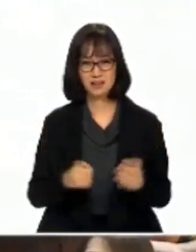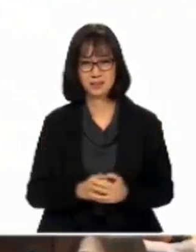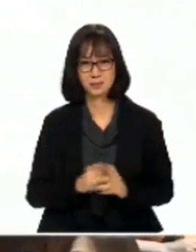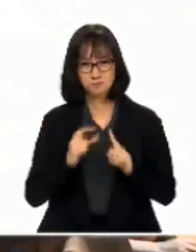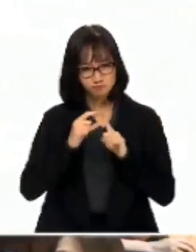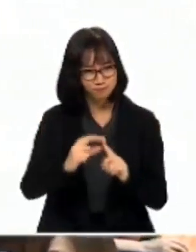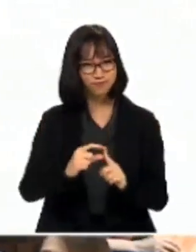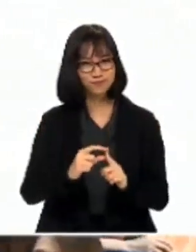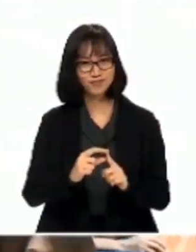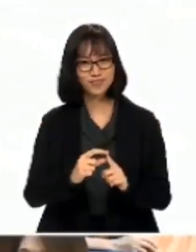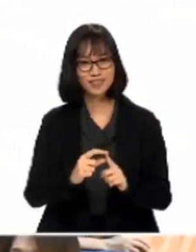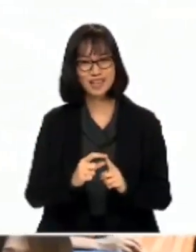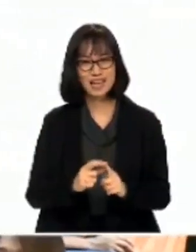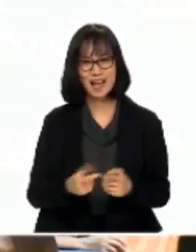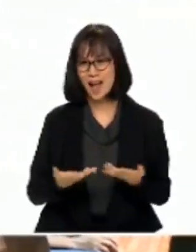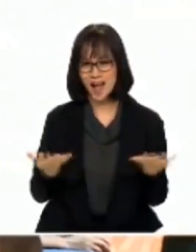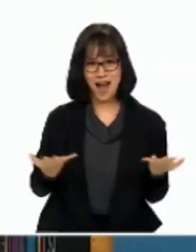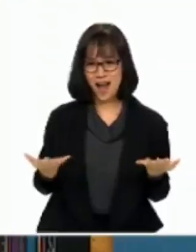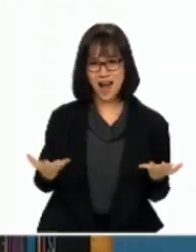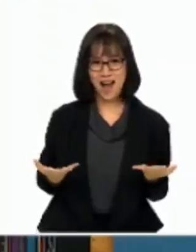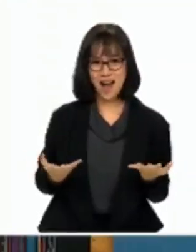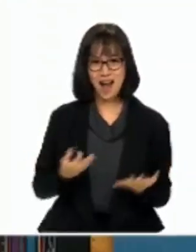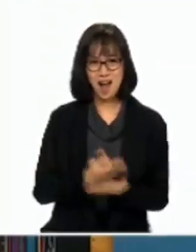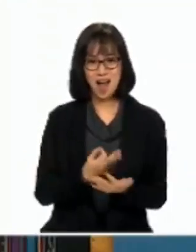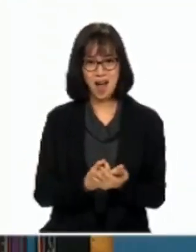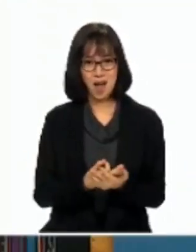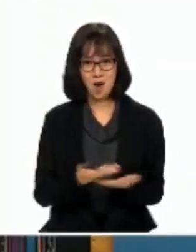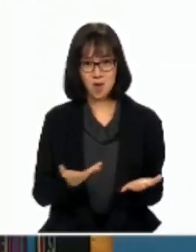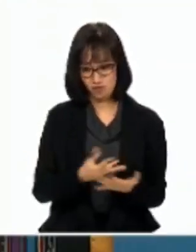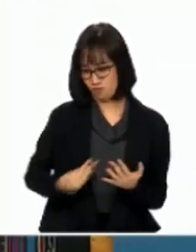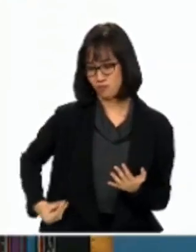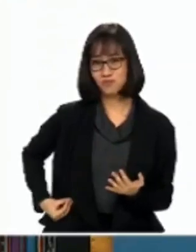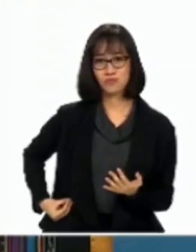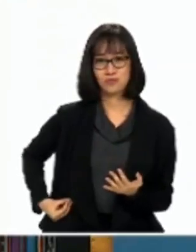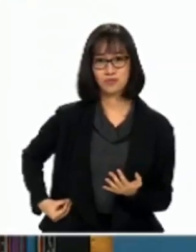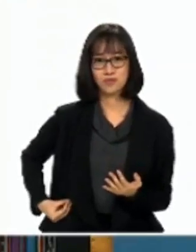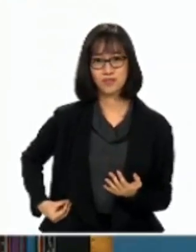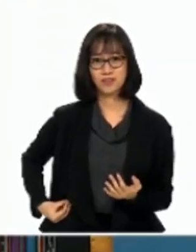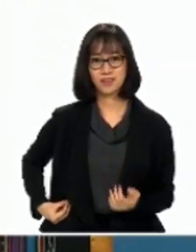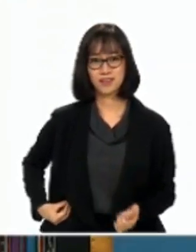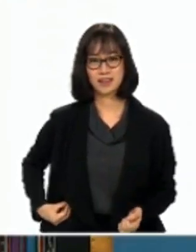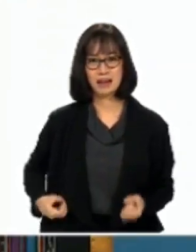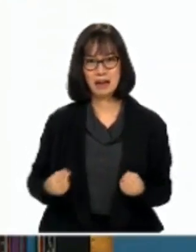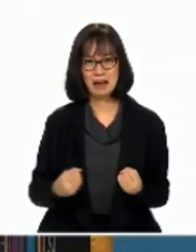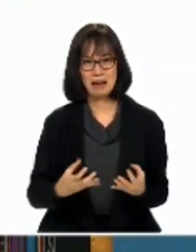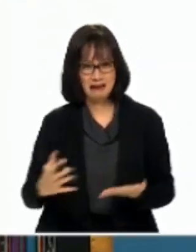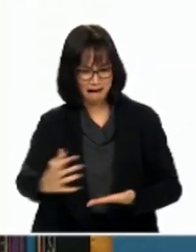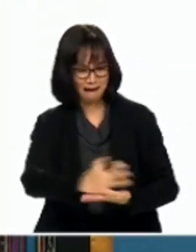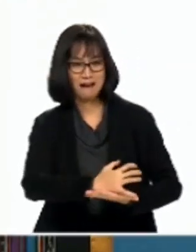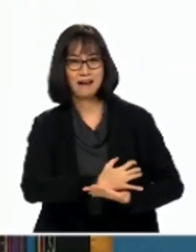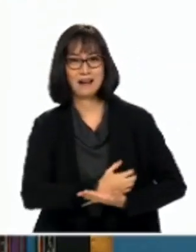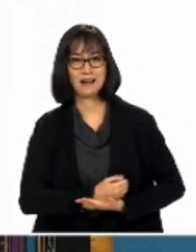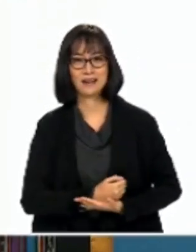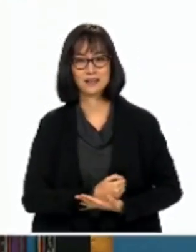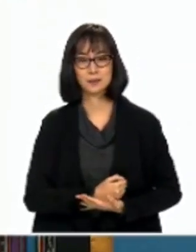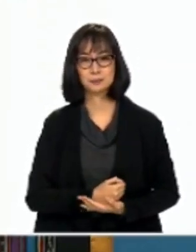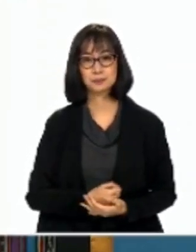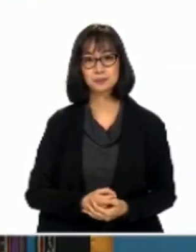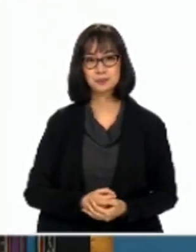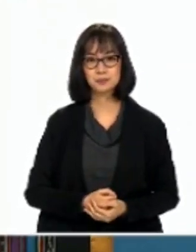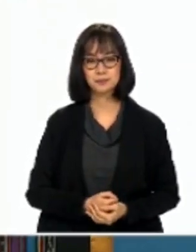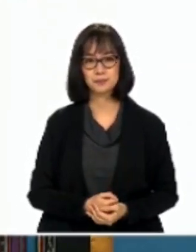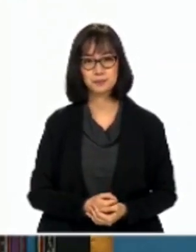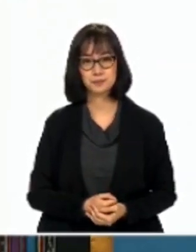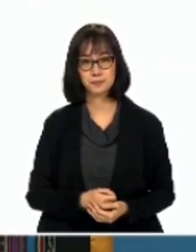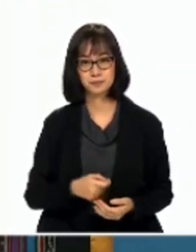Saan palang pera natin dito? Sa bulsa ninyo? Karaming koleksyon natin dito. But Sana says that we can fund. This